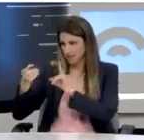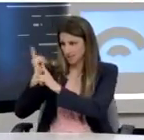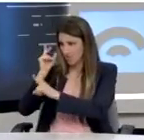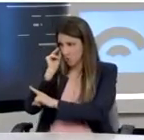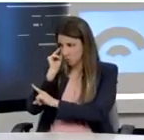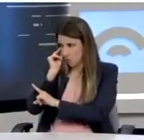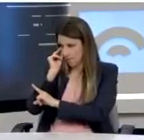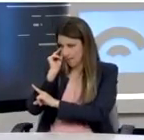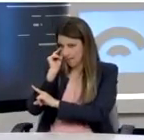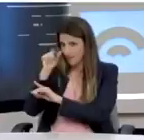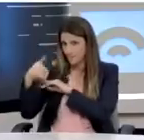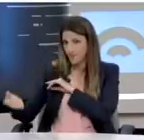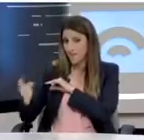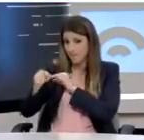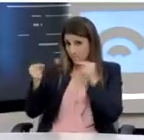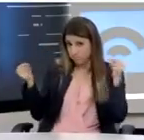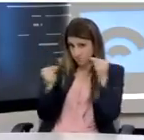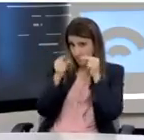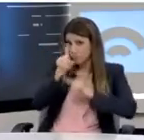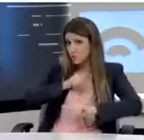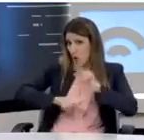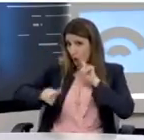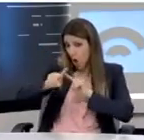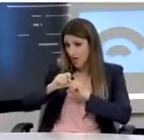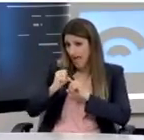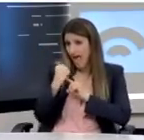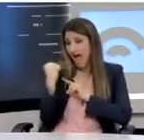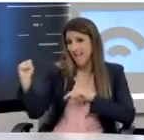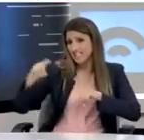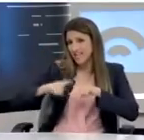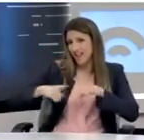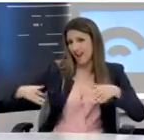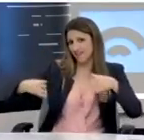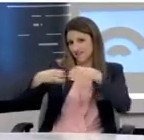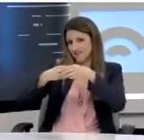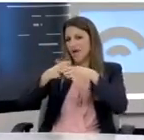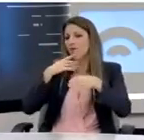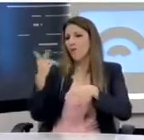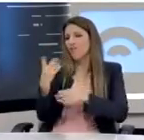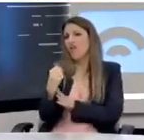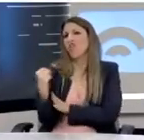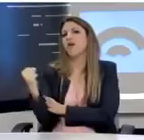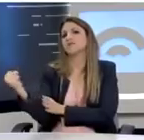να αντιπολιτεύεστε εμένα, θα αντιπολιτεύεστε τους άλλους της δεξιάς πολυκατοικίας, γιατί υπάρχει